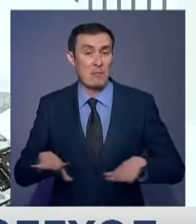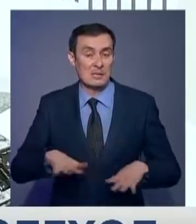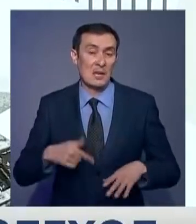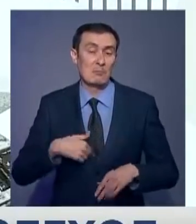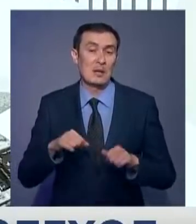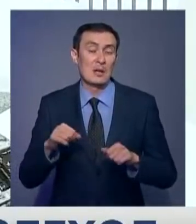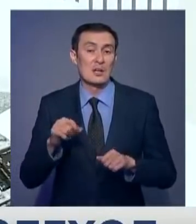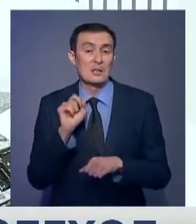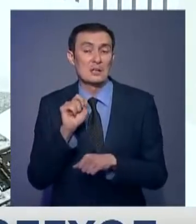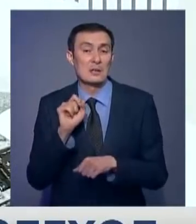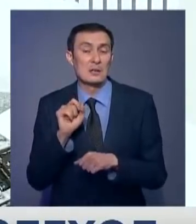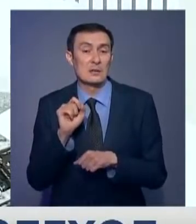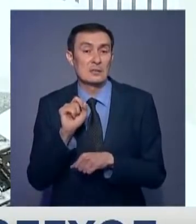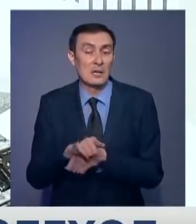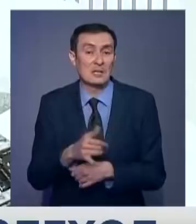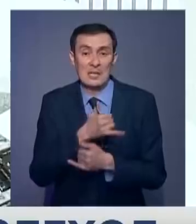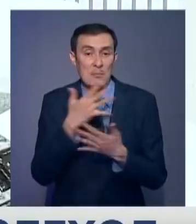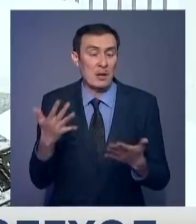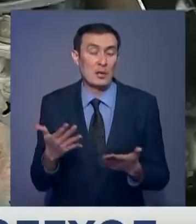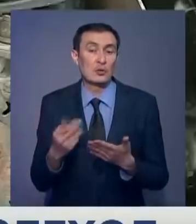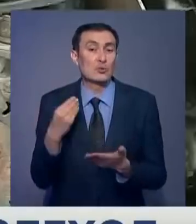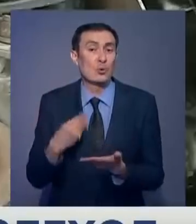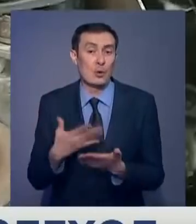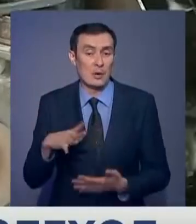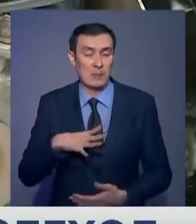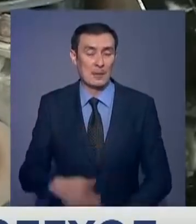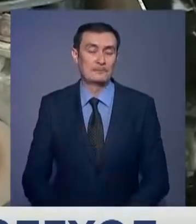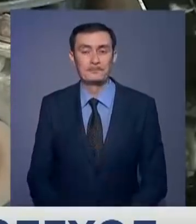долго ленты не могли сделать, гусеницы, потому что дорого.